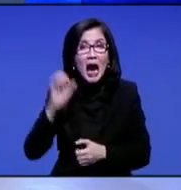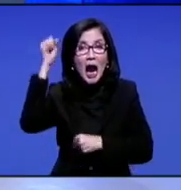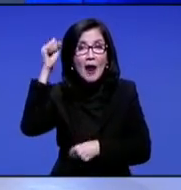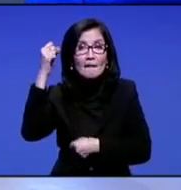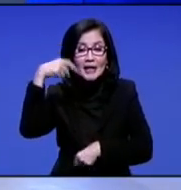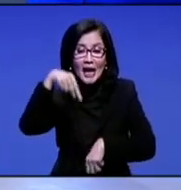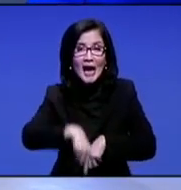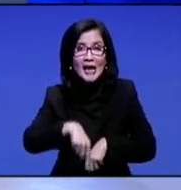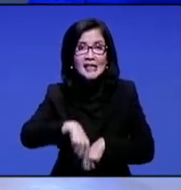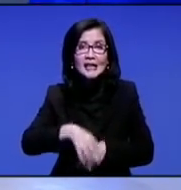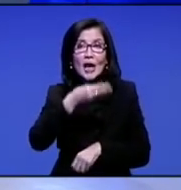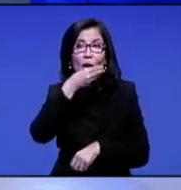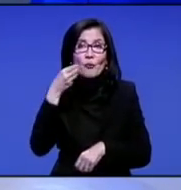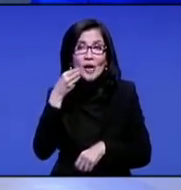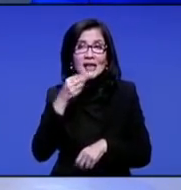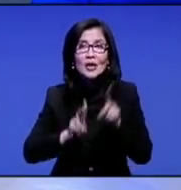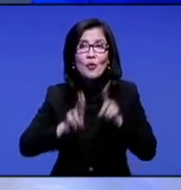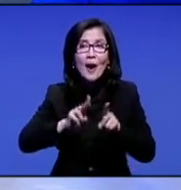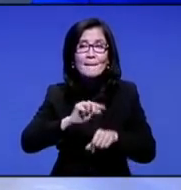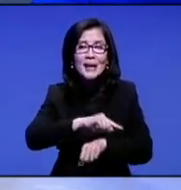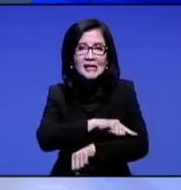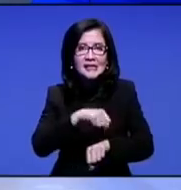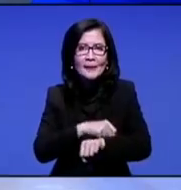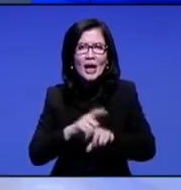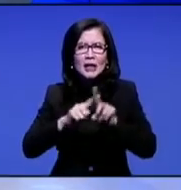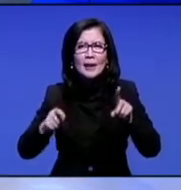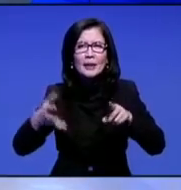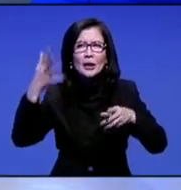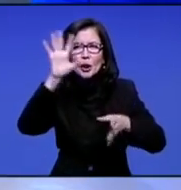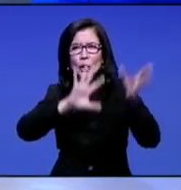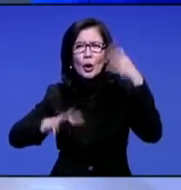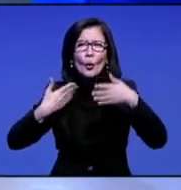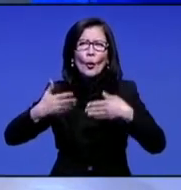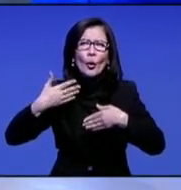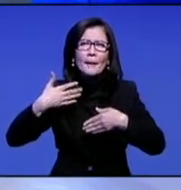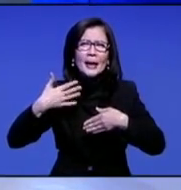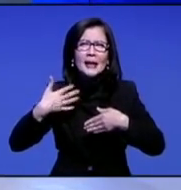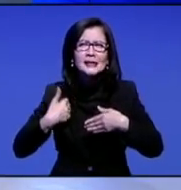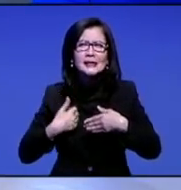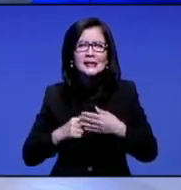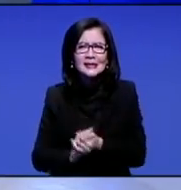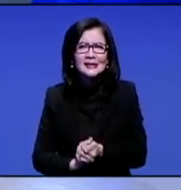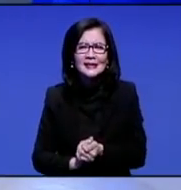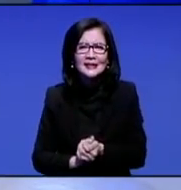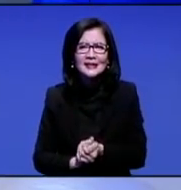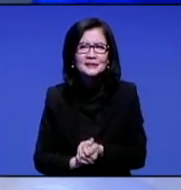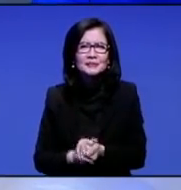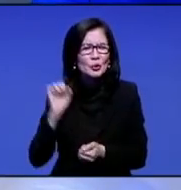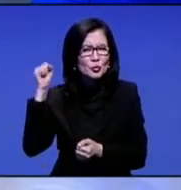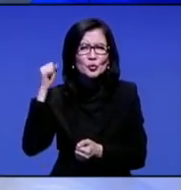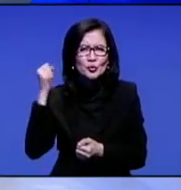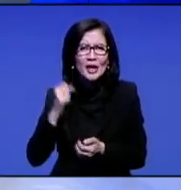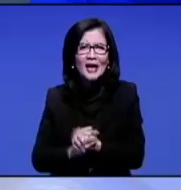berpuasa selama 12 jam. Namun cuaca yang panas menjadi tantangan tersendiri bagi umat Muslim Afrika.